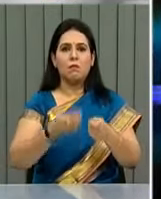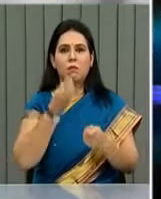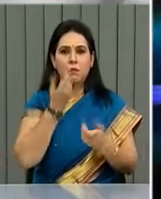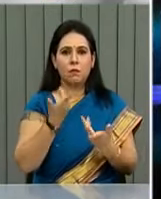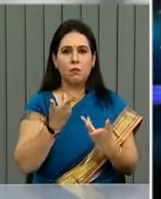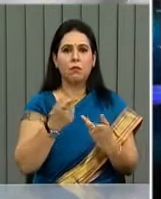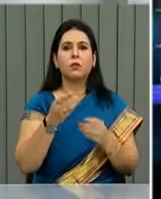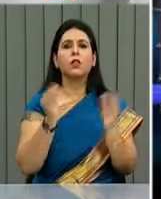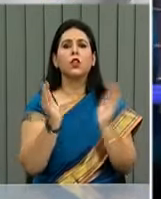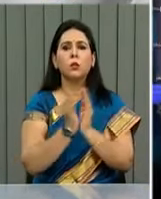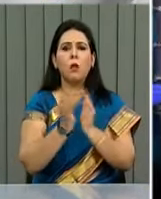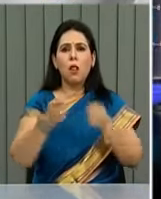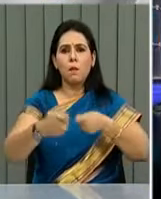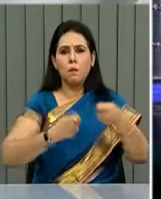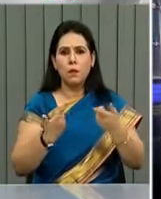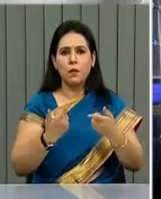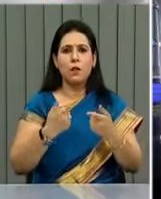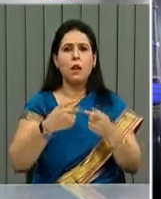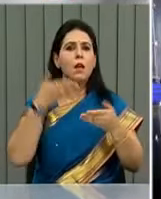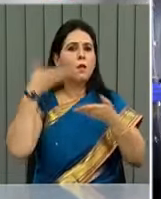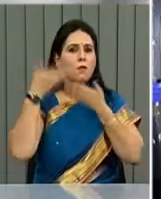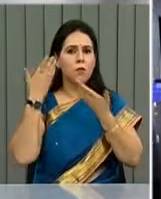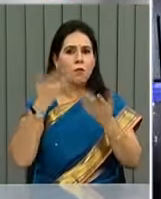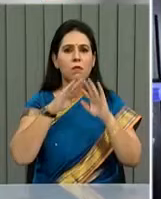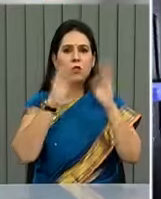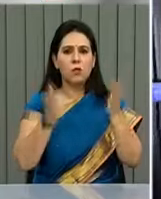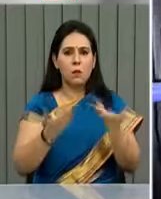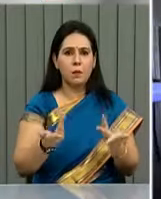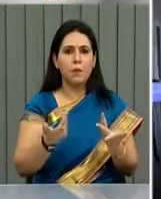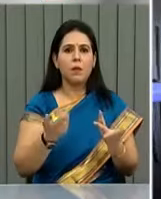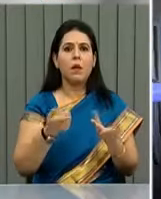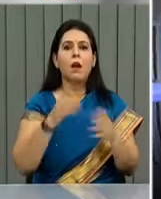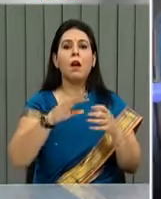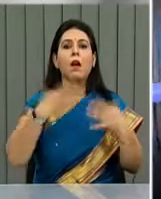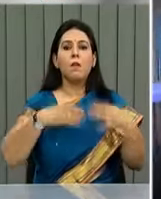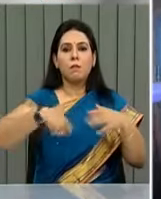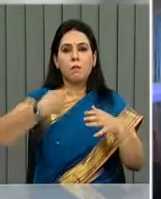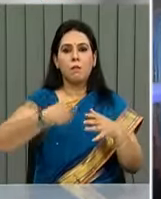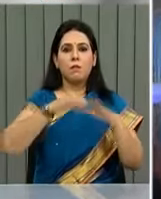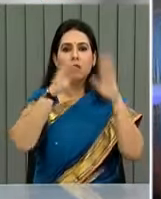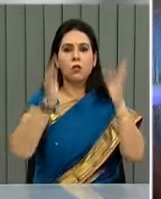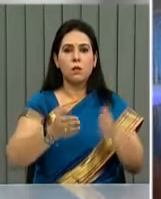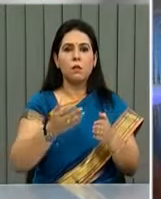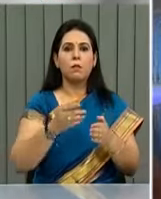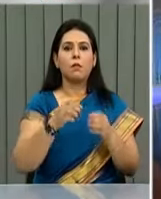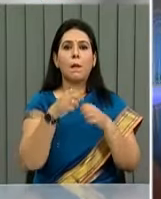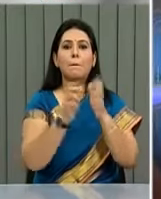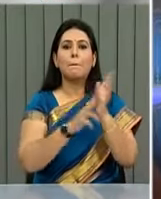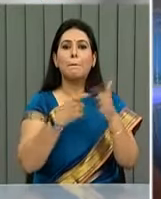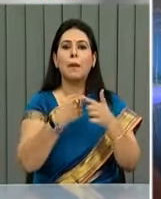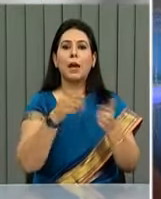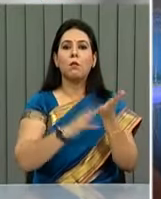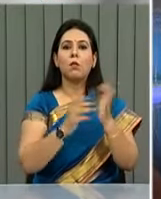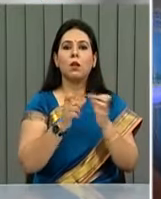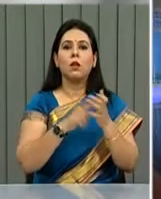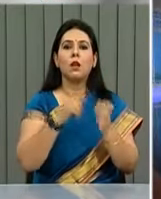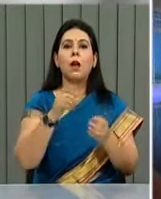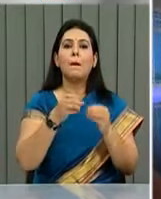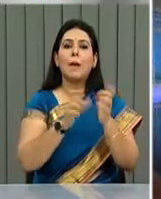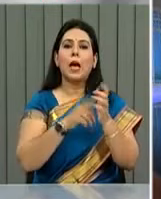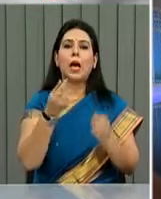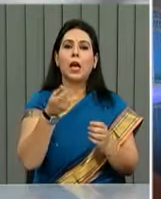कोई छोटा उद्योग, कोई सलून बनाना चाहे, बोटीक बनाना चाहे, तो मुद्रा योजना के तहत बैंक औपचारिक लोन बैंकिंग रेट्स